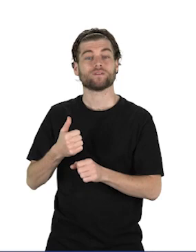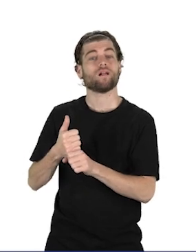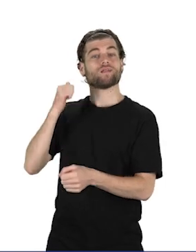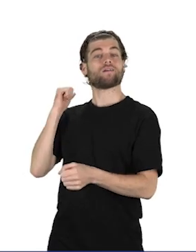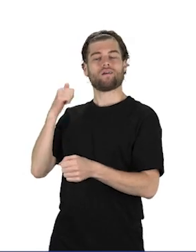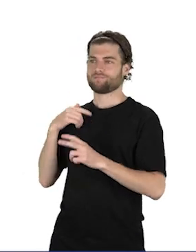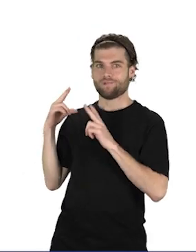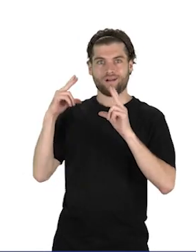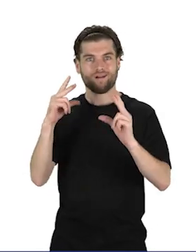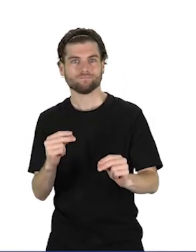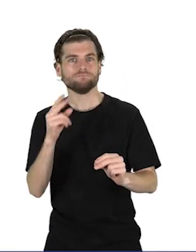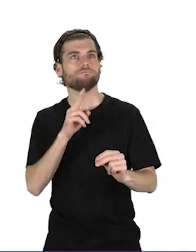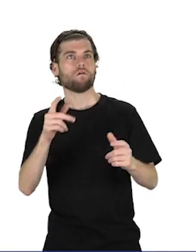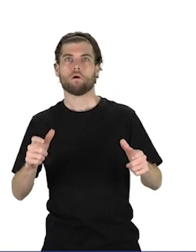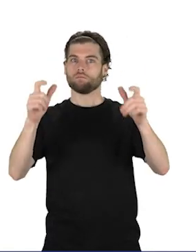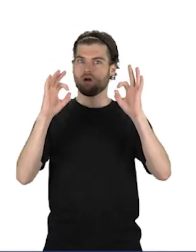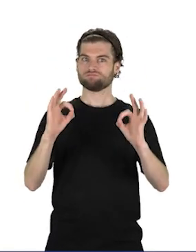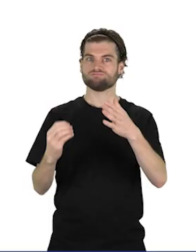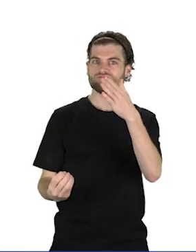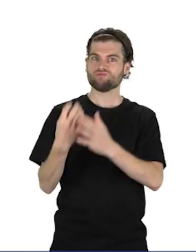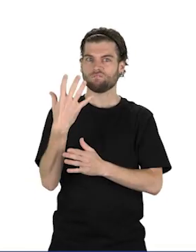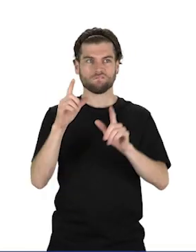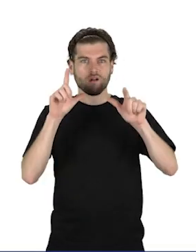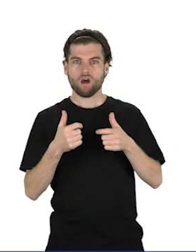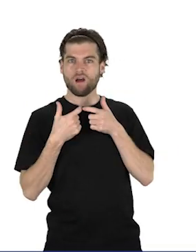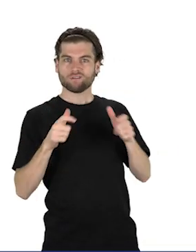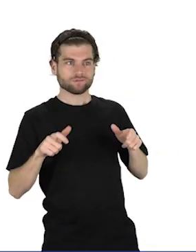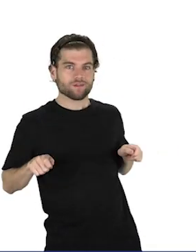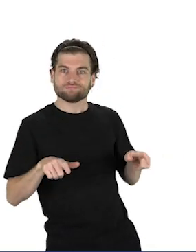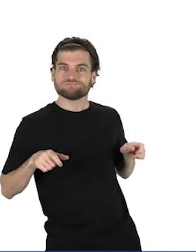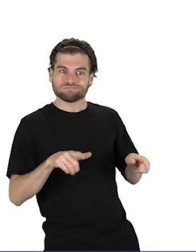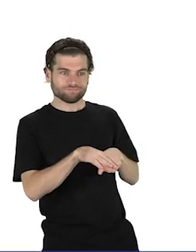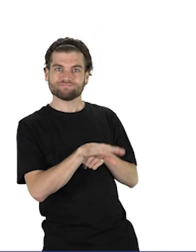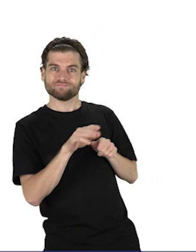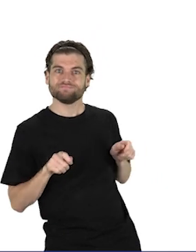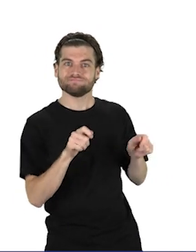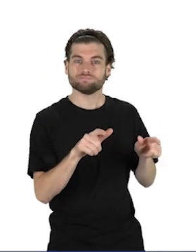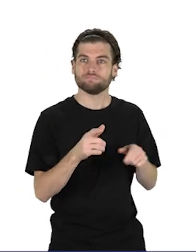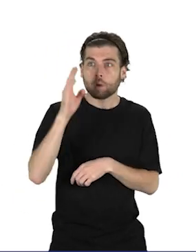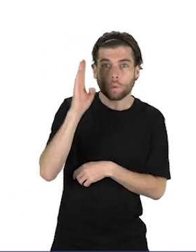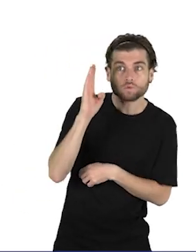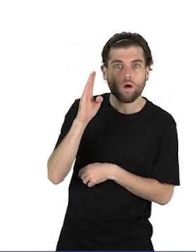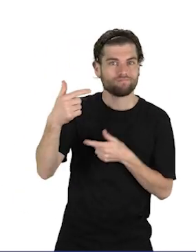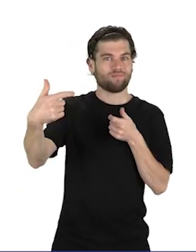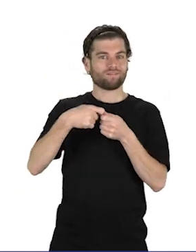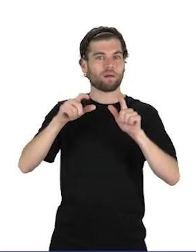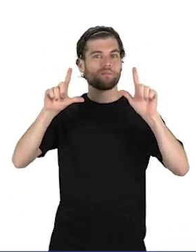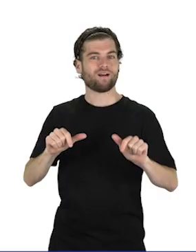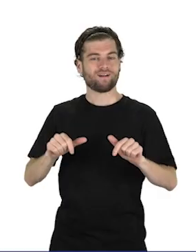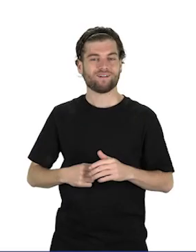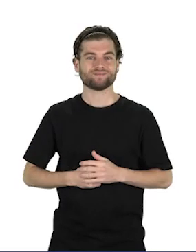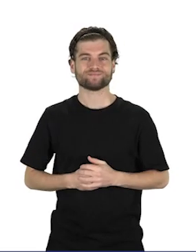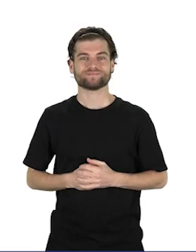Moi je suis arrivée l'année dernière, donc le bâtiment il était déjà tout neuf. Et c'est accessible pour les fauteuils roulants, il y a les rampes, enfin tout ce qu'il